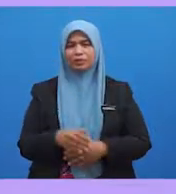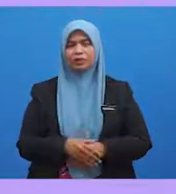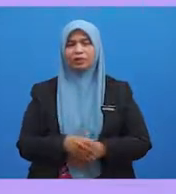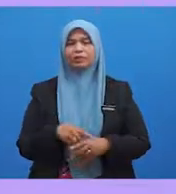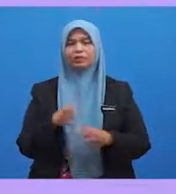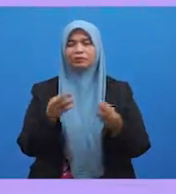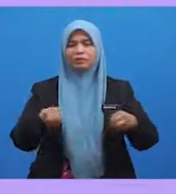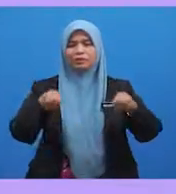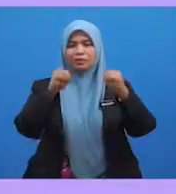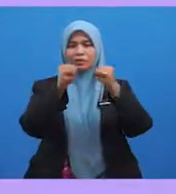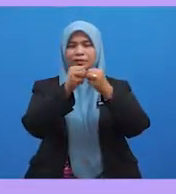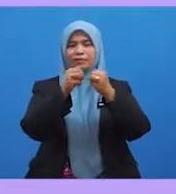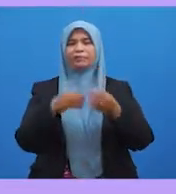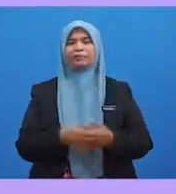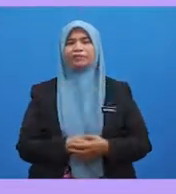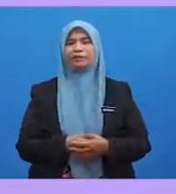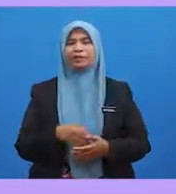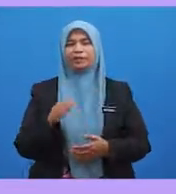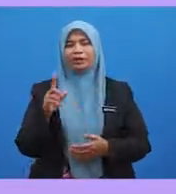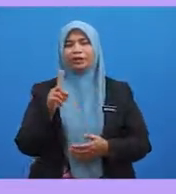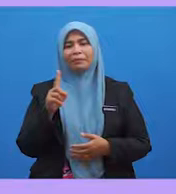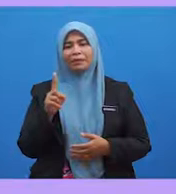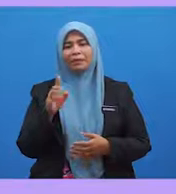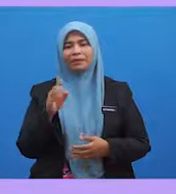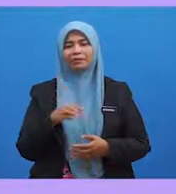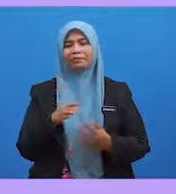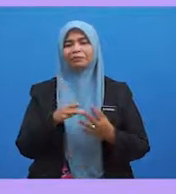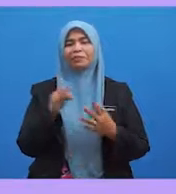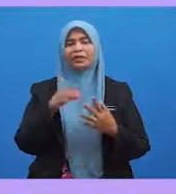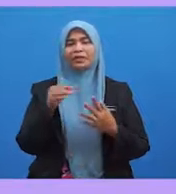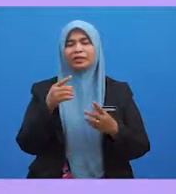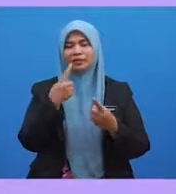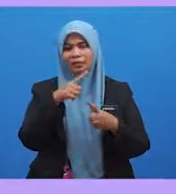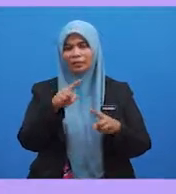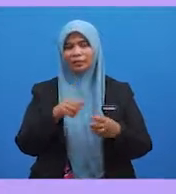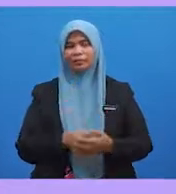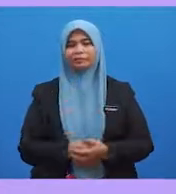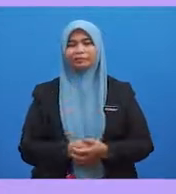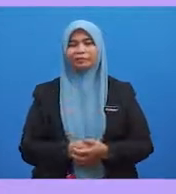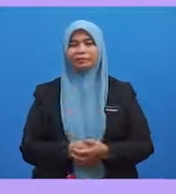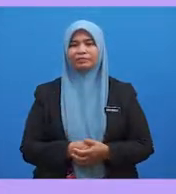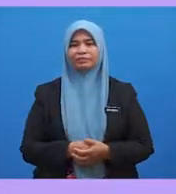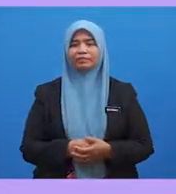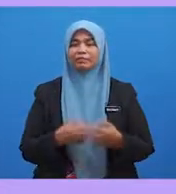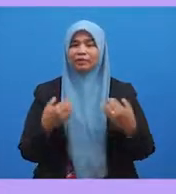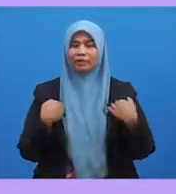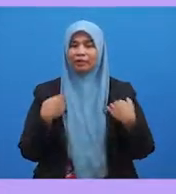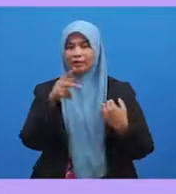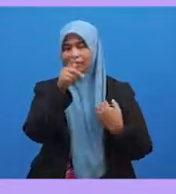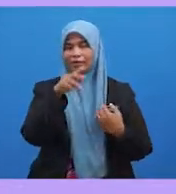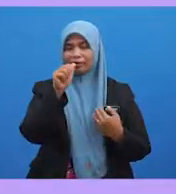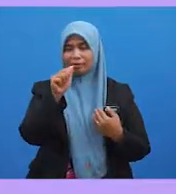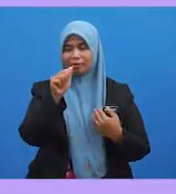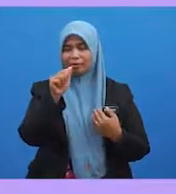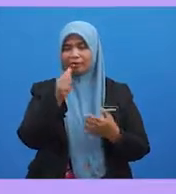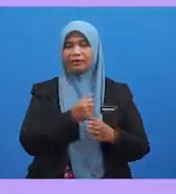melangkah masuk ke ruangan solat di masjid. Ha, yang mana satu jawapannya murid-murid?